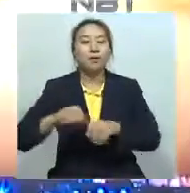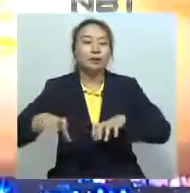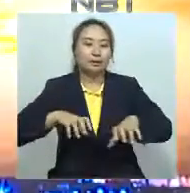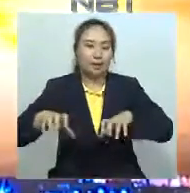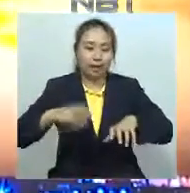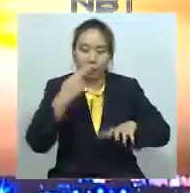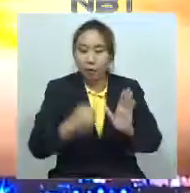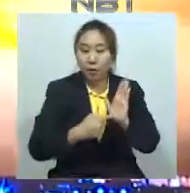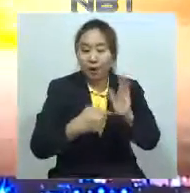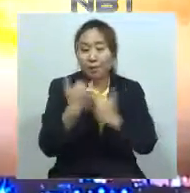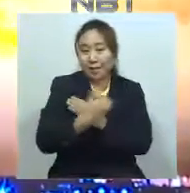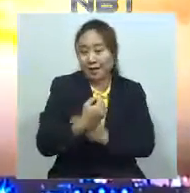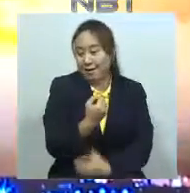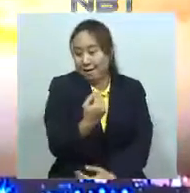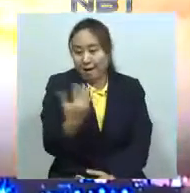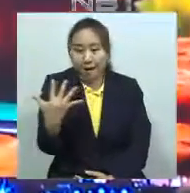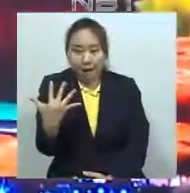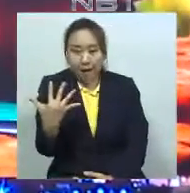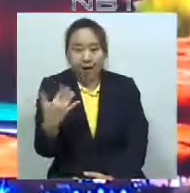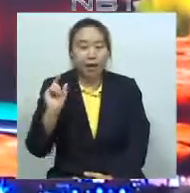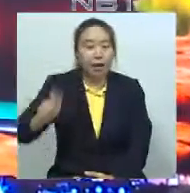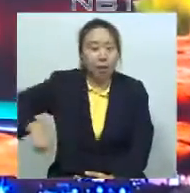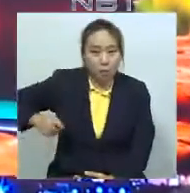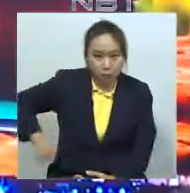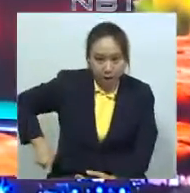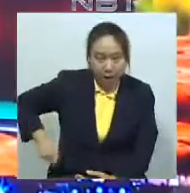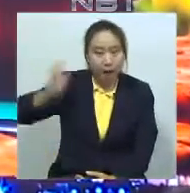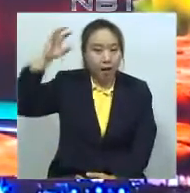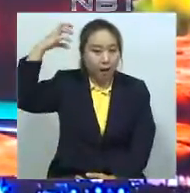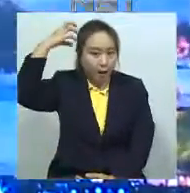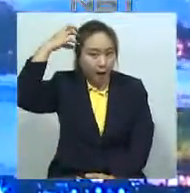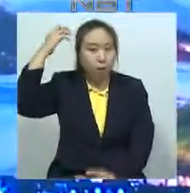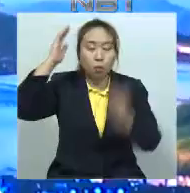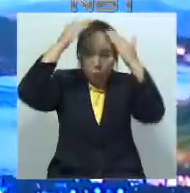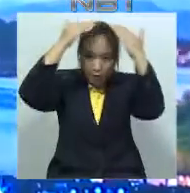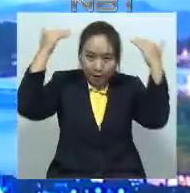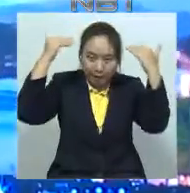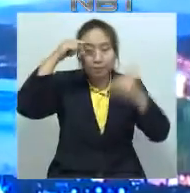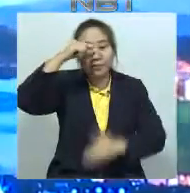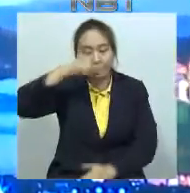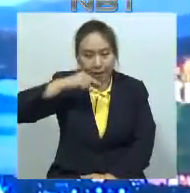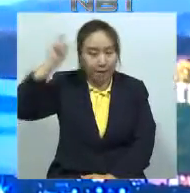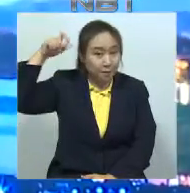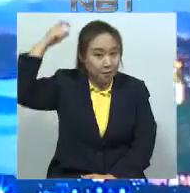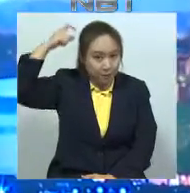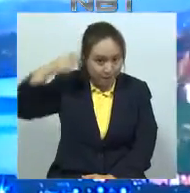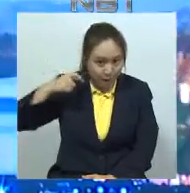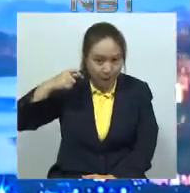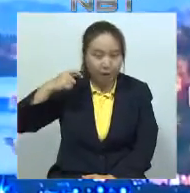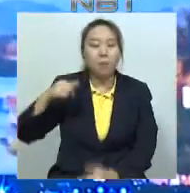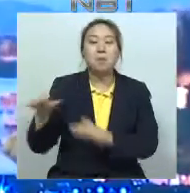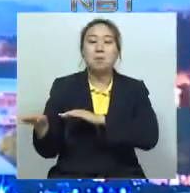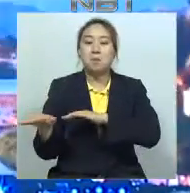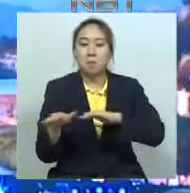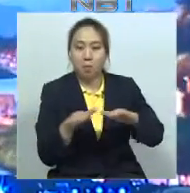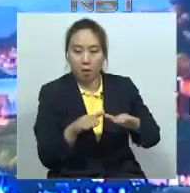งศักยภาพ5ประเทศในภูมิภาคได้แก่กัมพูชาลาวเวียดนามและไทยเมียนมาด้วยนะครับพร้อมจะเป็นเว